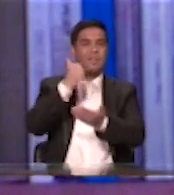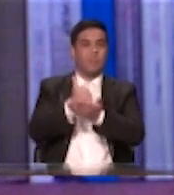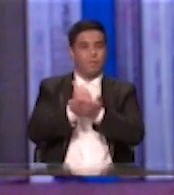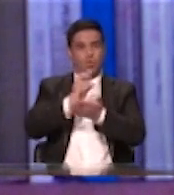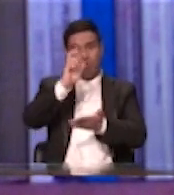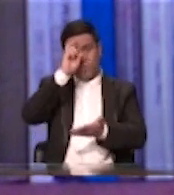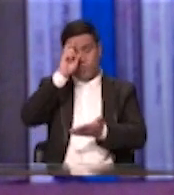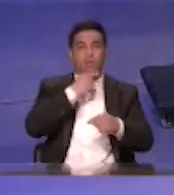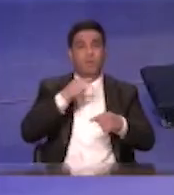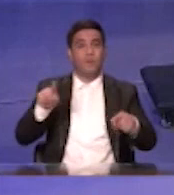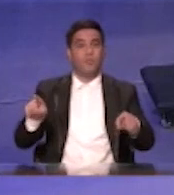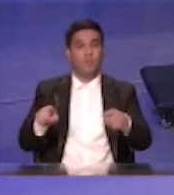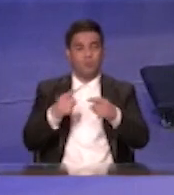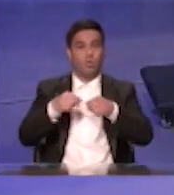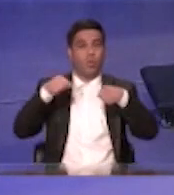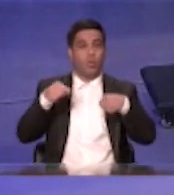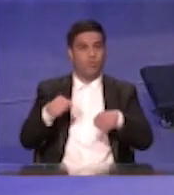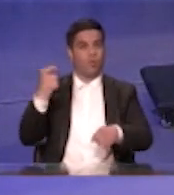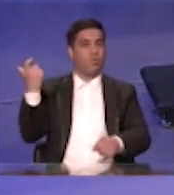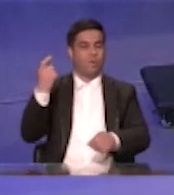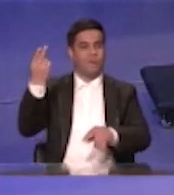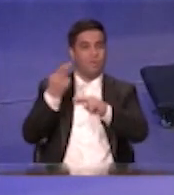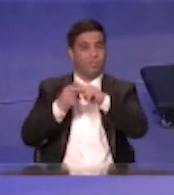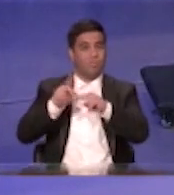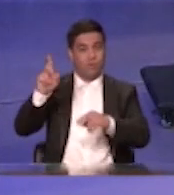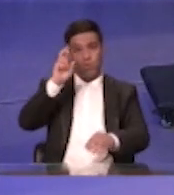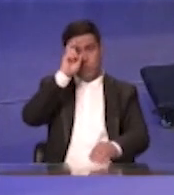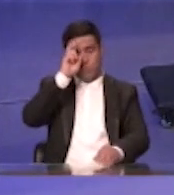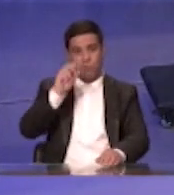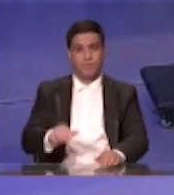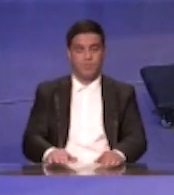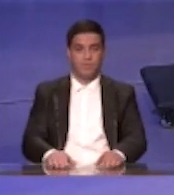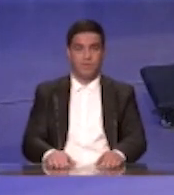aloqalarni amalga oshirish huquqiga ega bo'lgan hududiy tuzilma hisoblanadi.